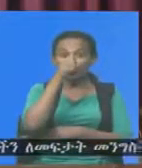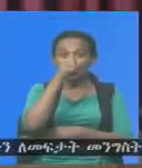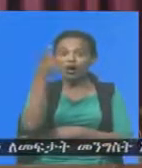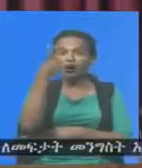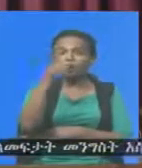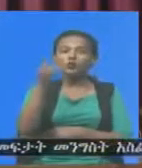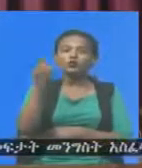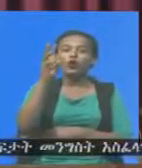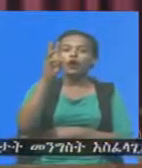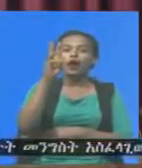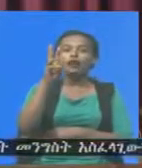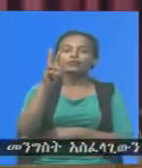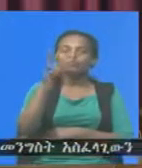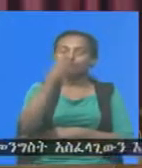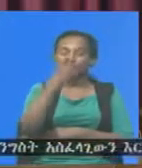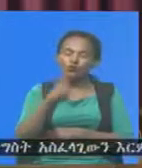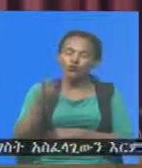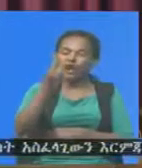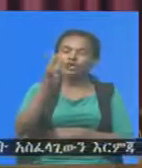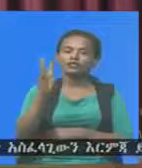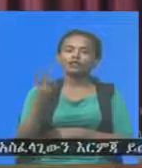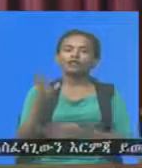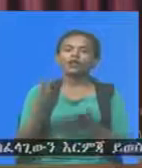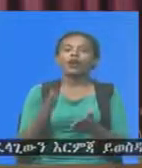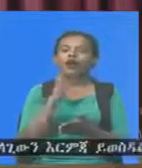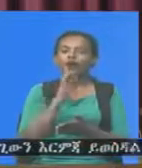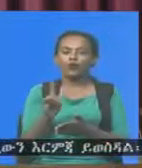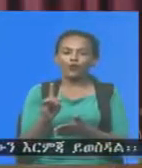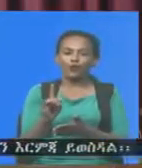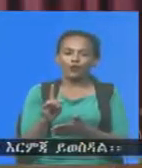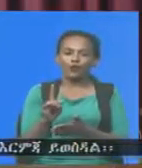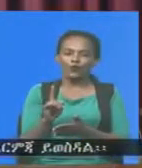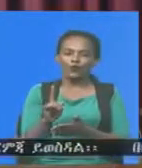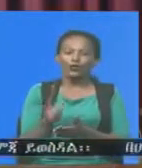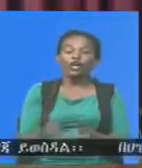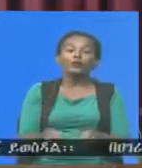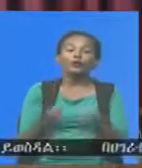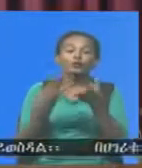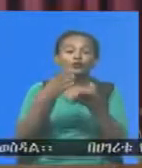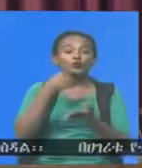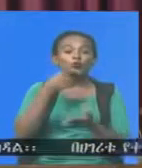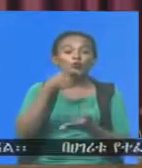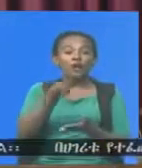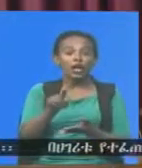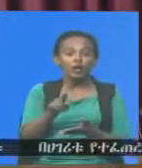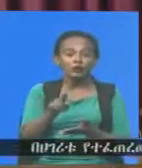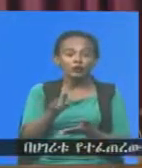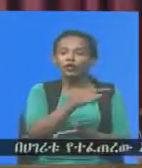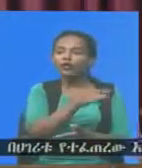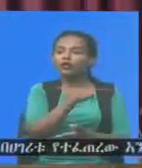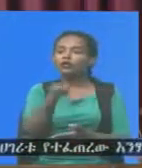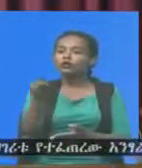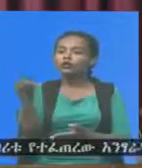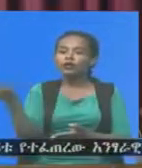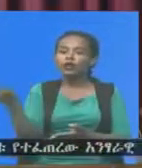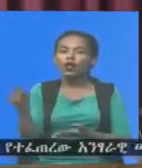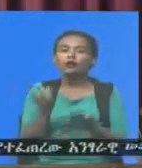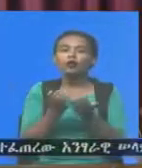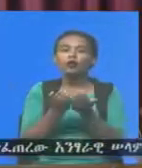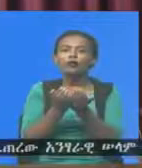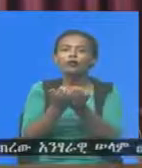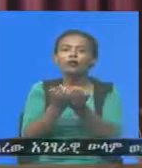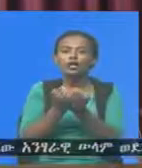ኢትዮጵያ 126ኛ ነው። ብዙዎቹም ይናገሩት የእናንተ ቪዛስ የእናንተ መርከቦች